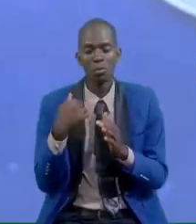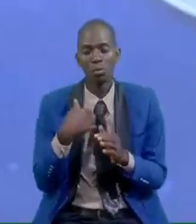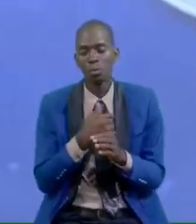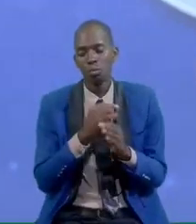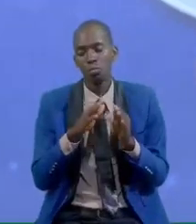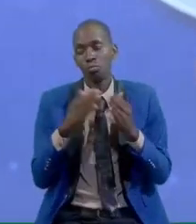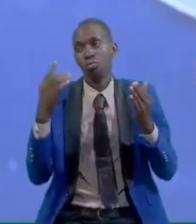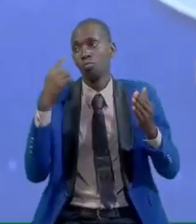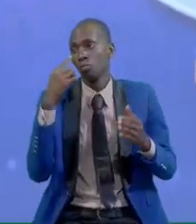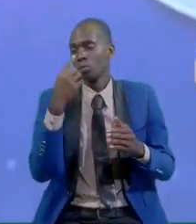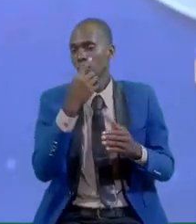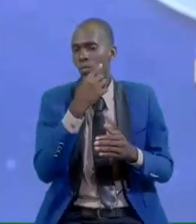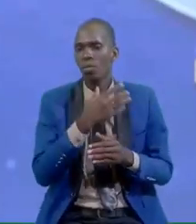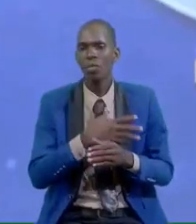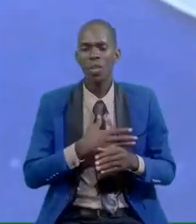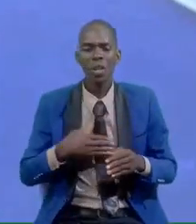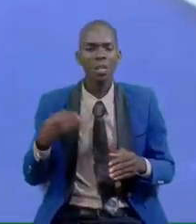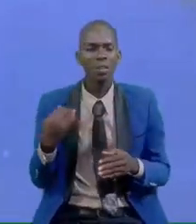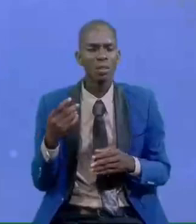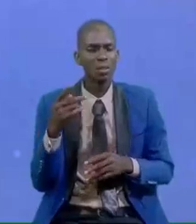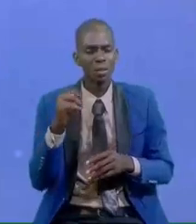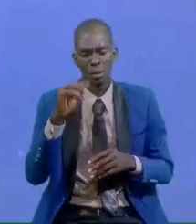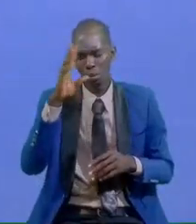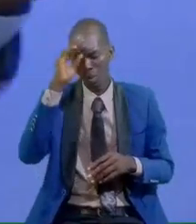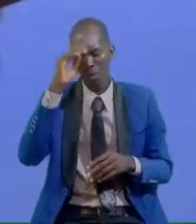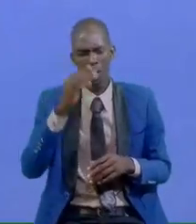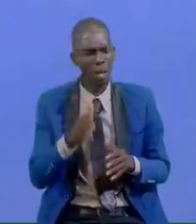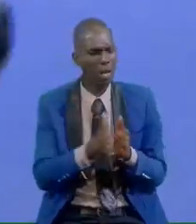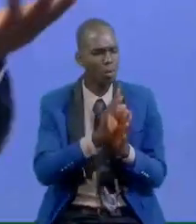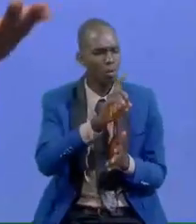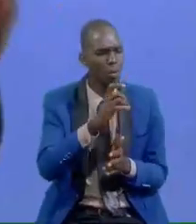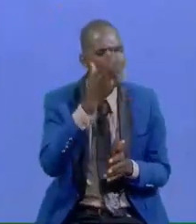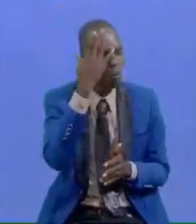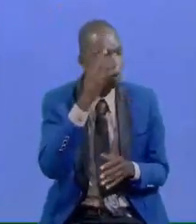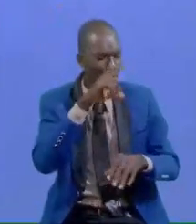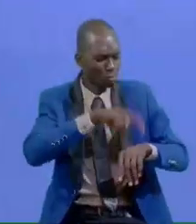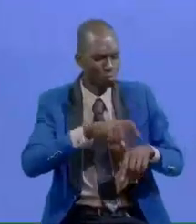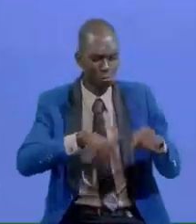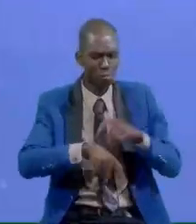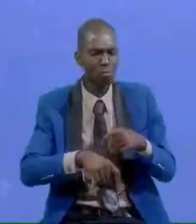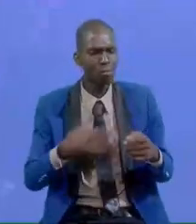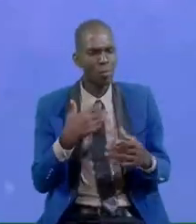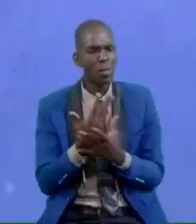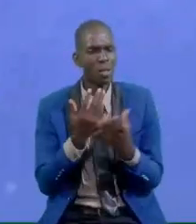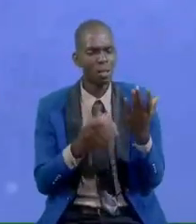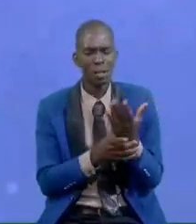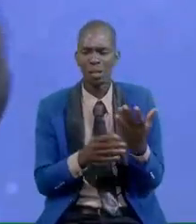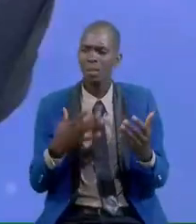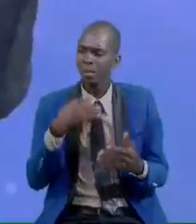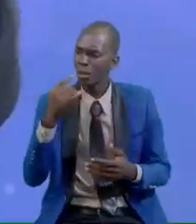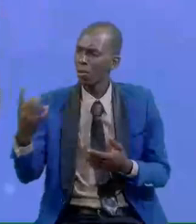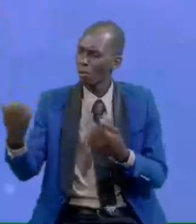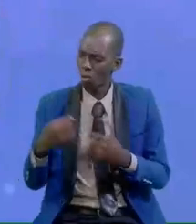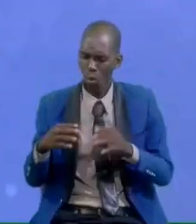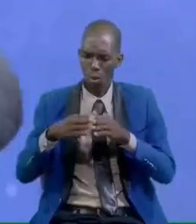l'homme a dit, pourquoi vous avez mis des chaînes aux mains comme ça? Il a dit, venez, enlevez vos chaînes. Et les gens sont venus, ils